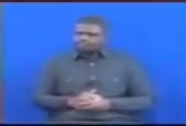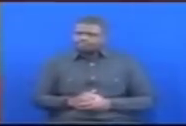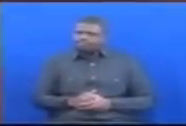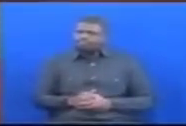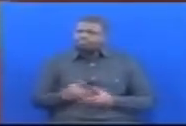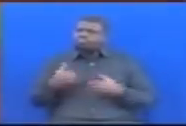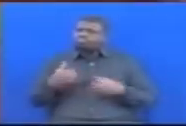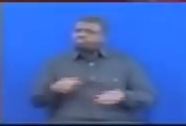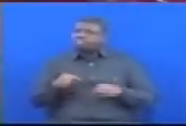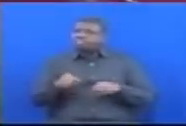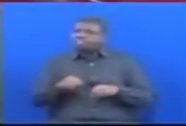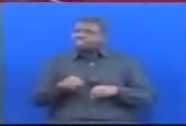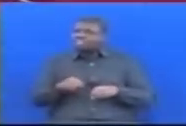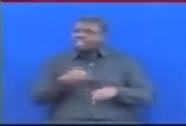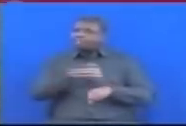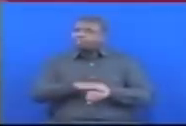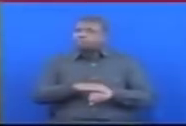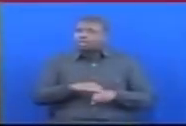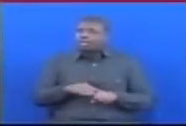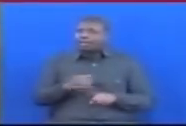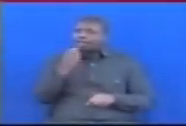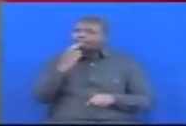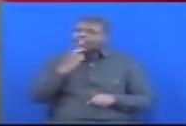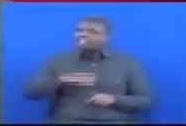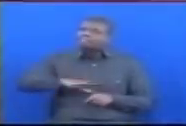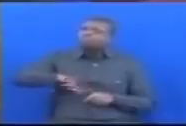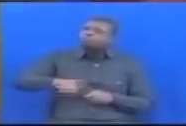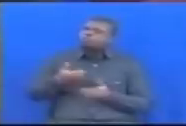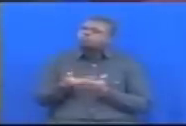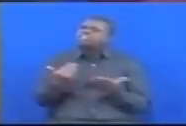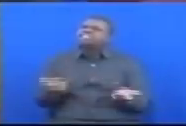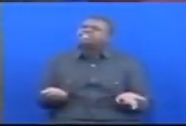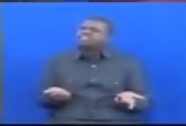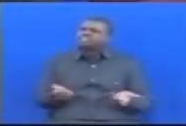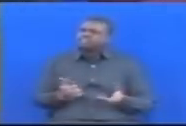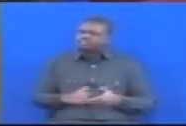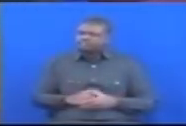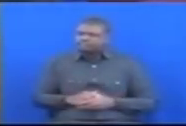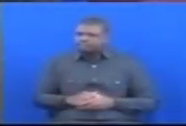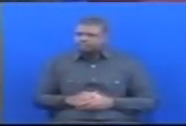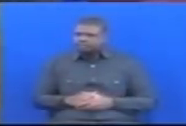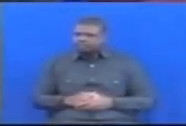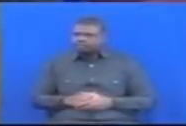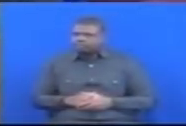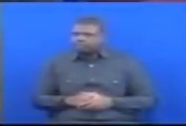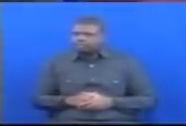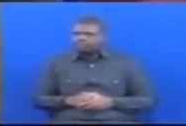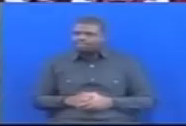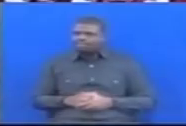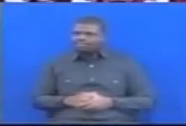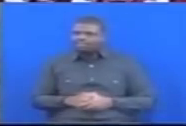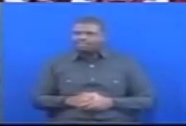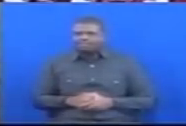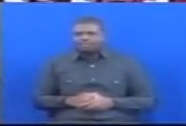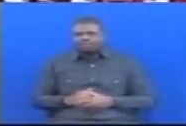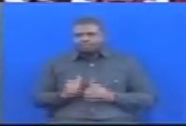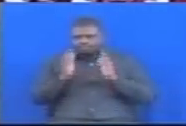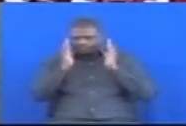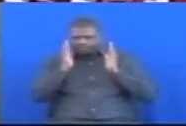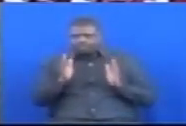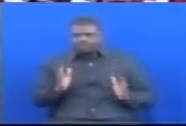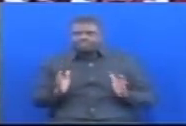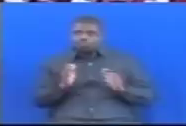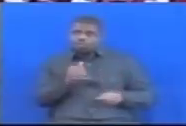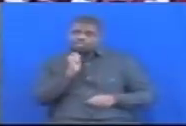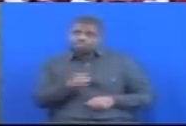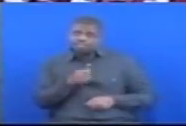viti maalum ambalo linapata majibu kutoka kwa naibu waziri. Mheshimiwa Spika,